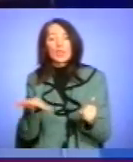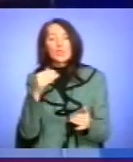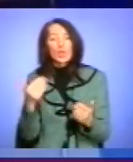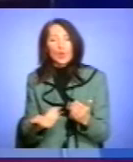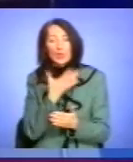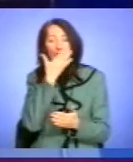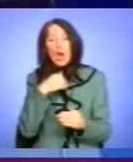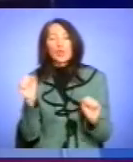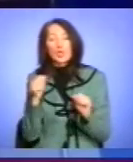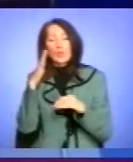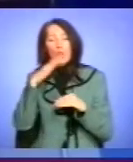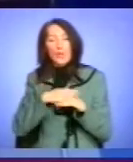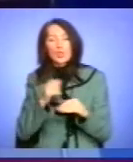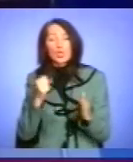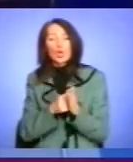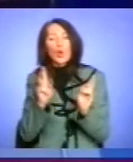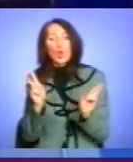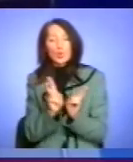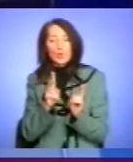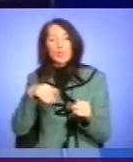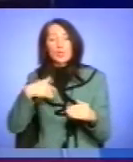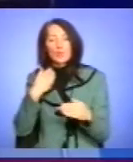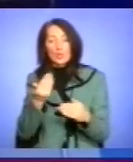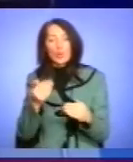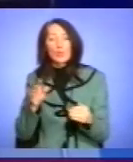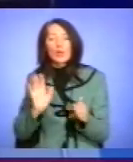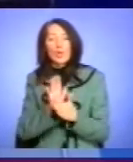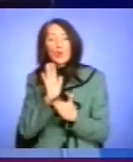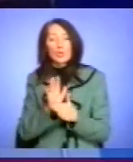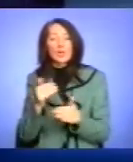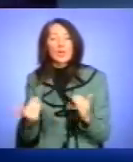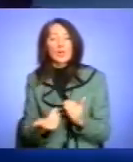сьогодні це всі новини. Гарного зимового вечора вам і до зустрічі у наступних випусках «Вістей».